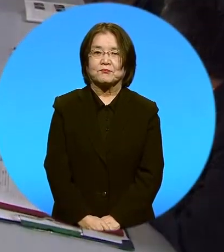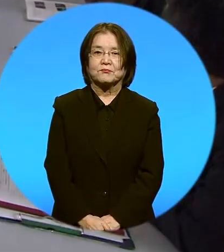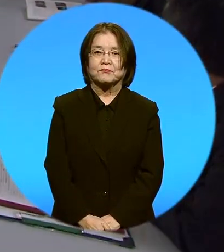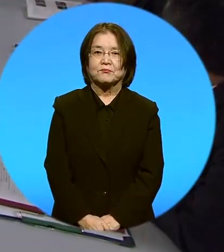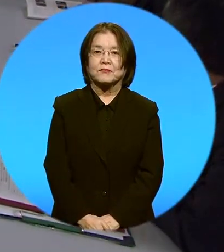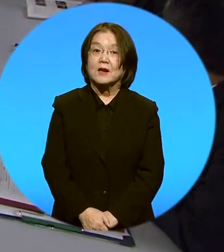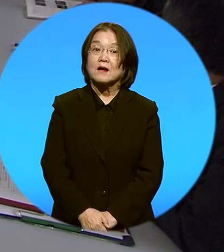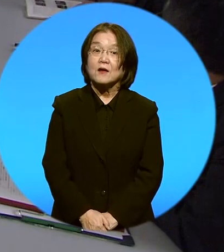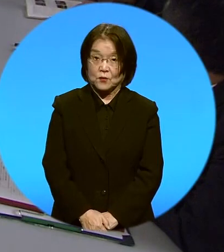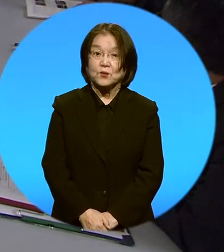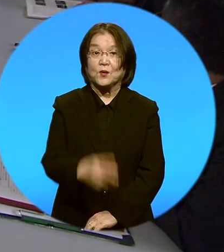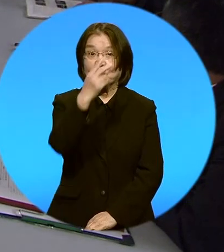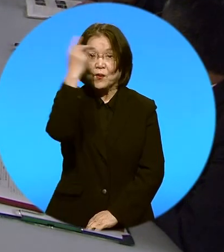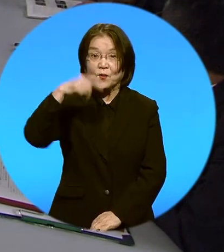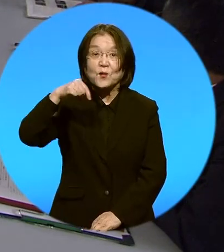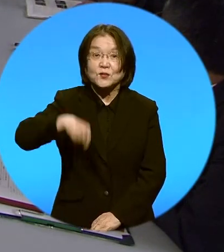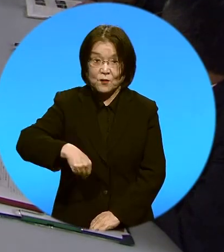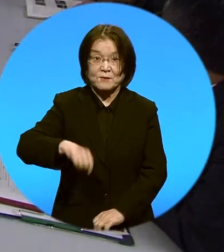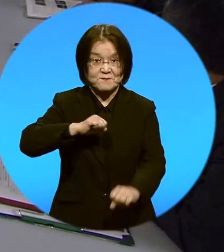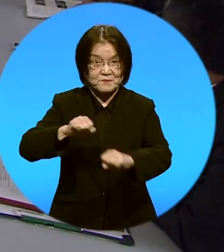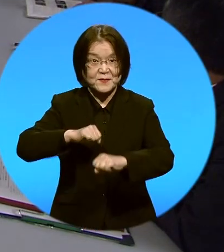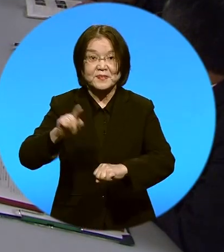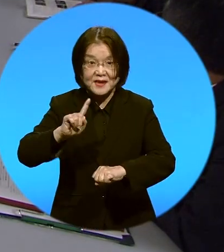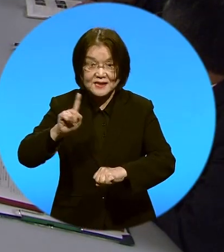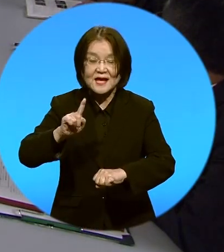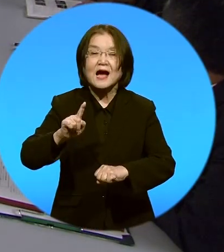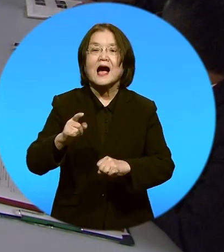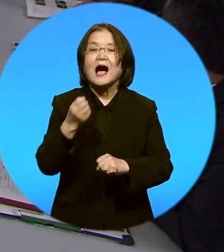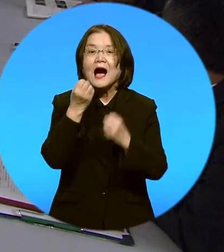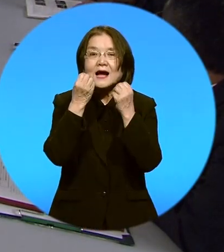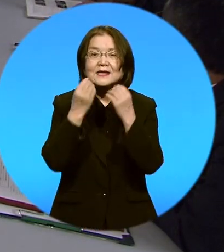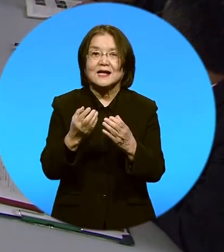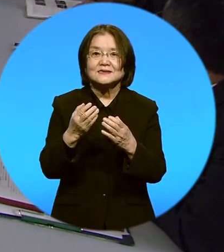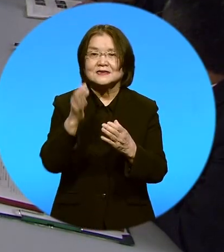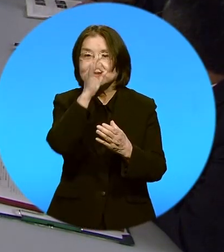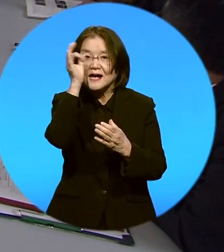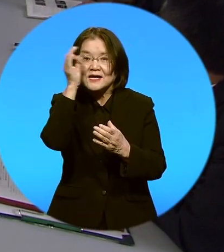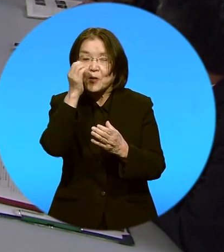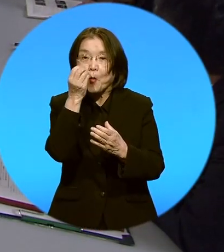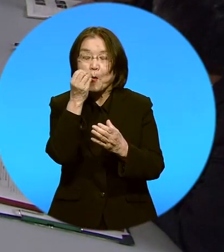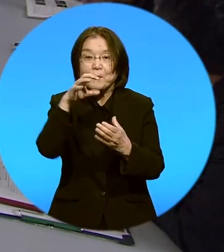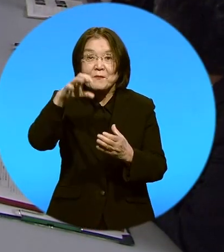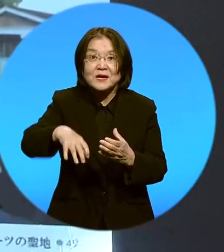これから小庭高校が取り組んだのは新たな観光資源の発掘。